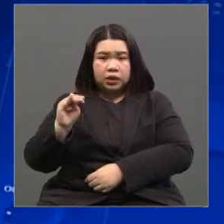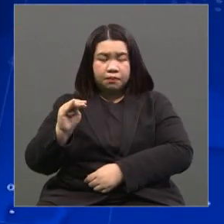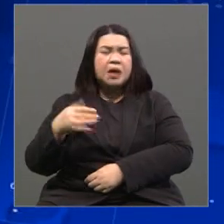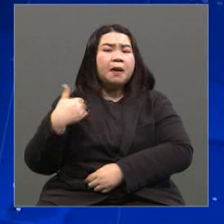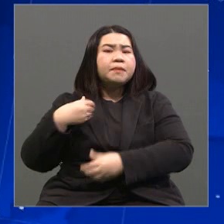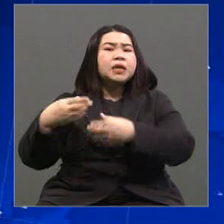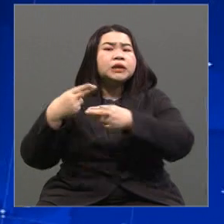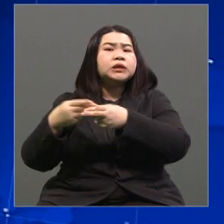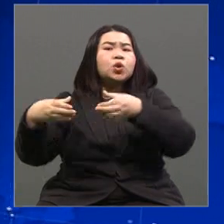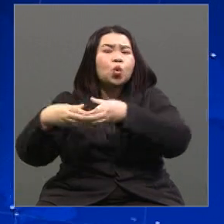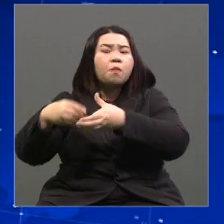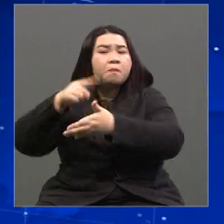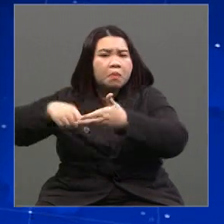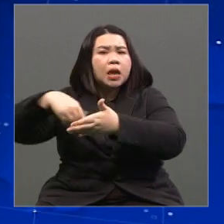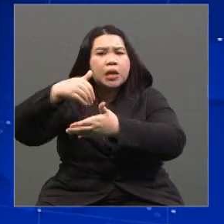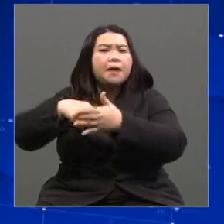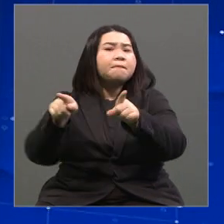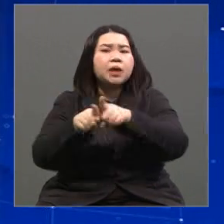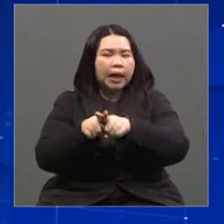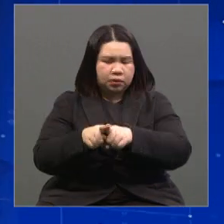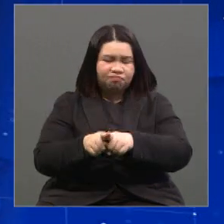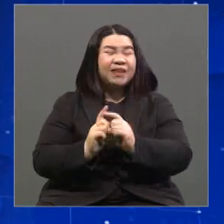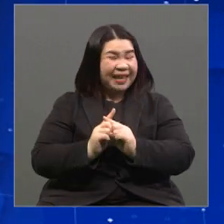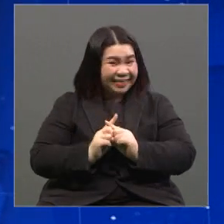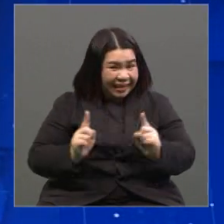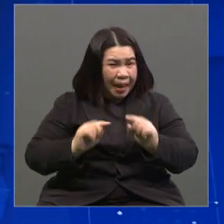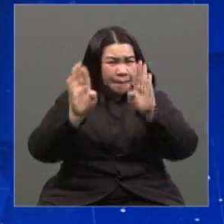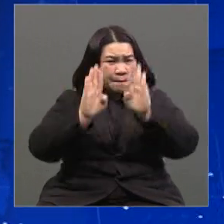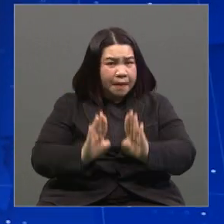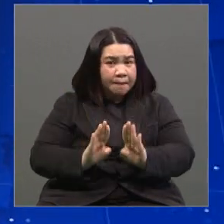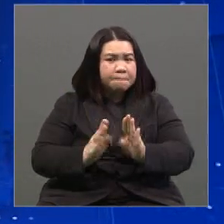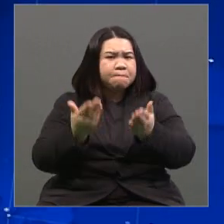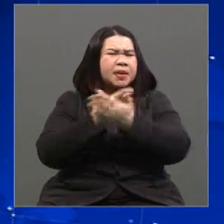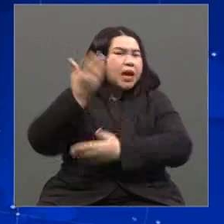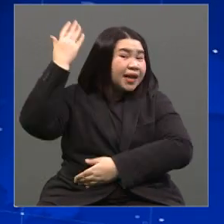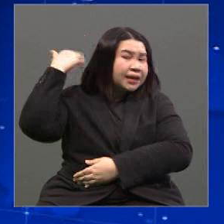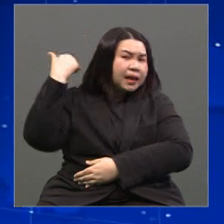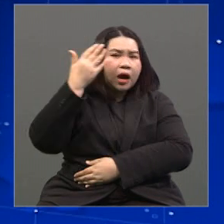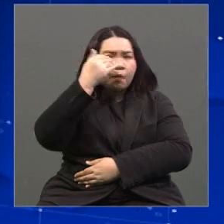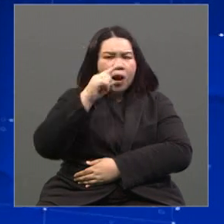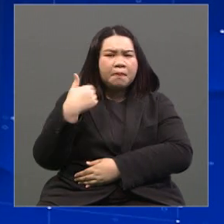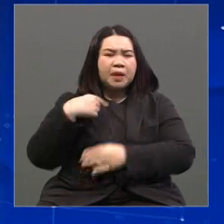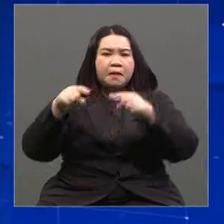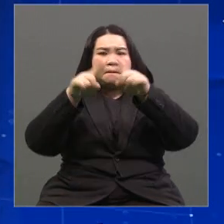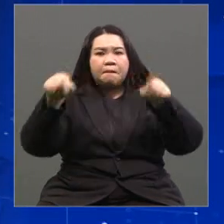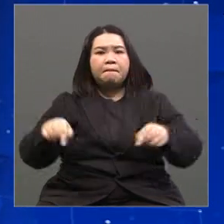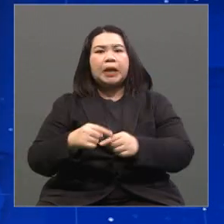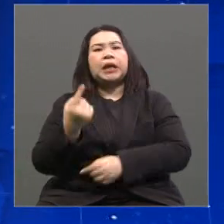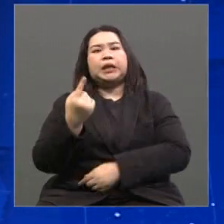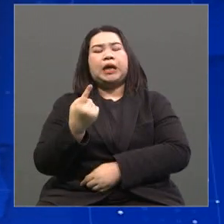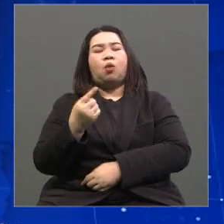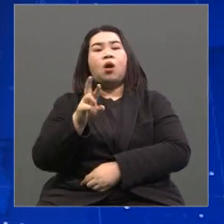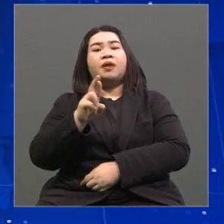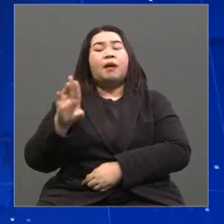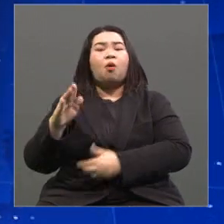รายชื่อมาด้วยเนี่ยก็เป็นแบบนี้มาโดยตลอดเพิ่งจะเปลี่ยนเป็นอีกแบบหนึ่งก็คือเลือกตั้งครั้งที่แล้วเพราะว่ามันเปลี่ยนมาเป็นบัตรใบเดียวตามระบบ